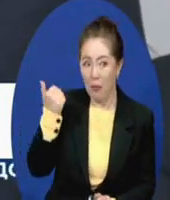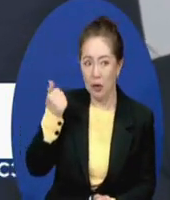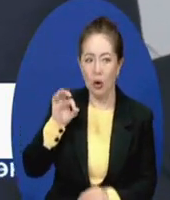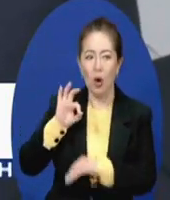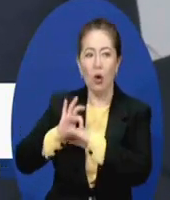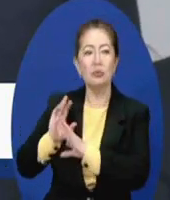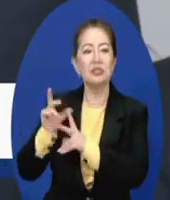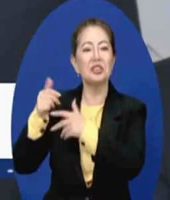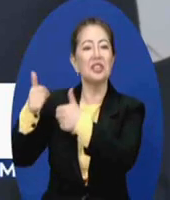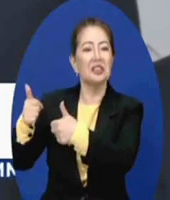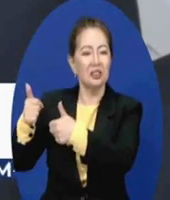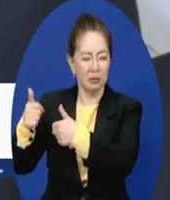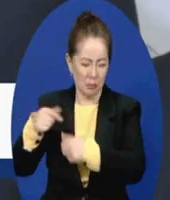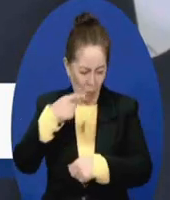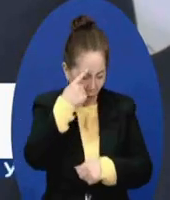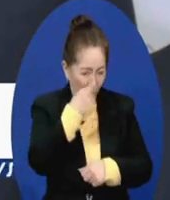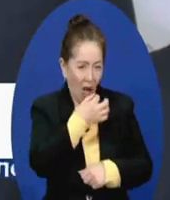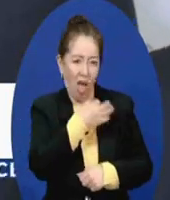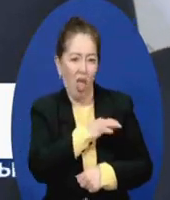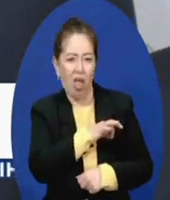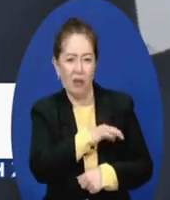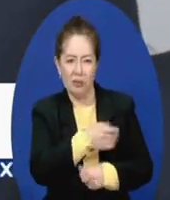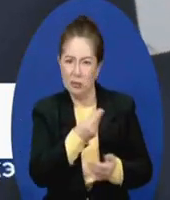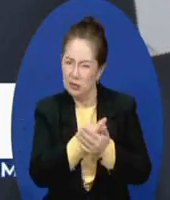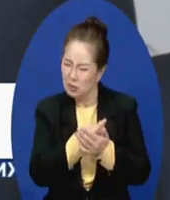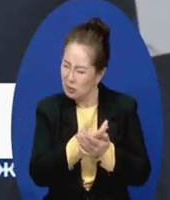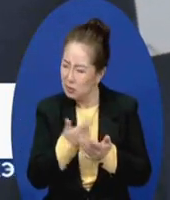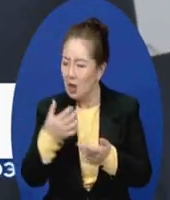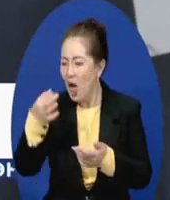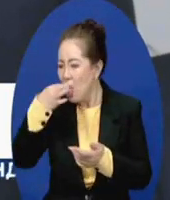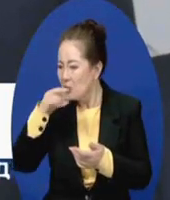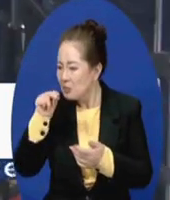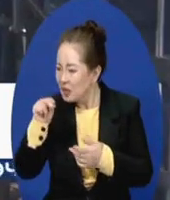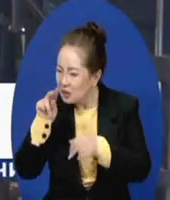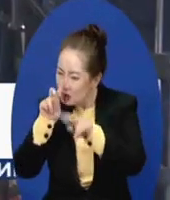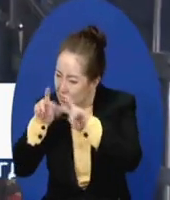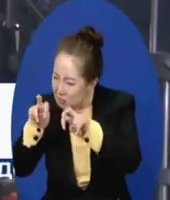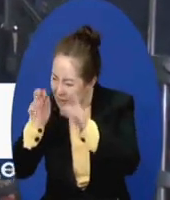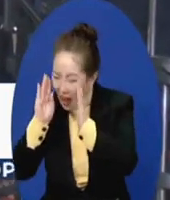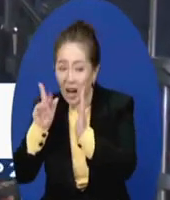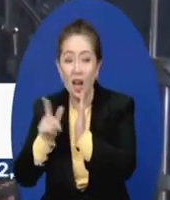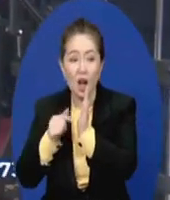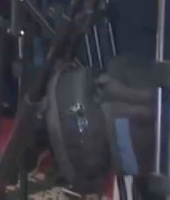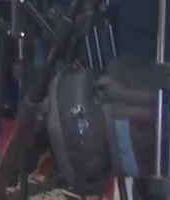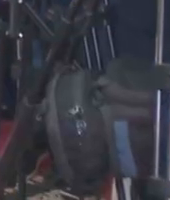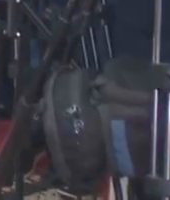ядгчдэг тийм асуудлууд байгаа. Тэр эмийн шанарын асуудал дээр онцгой анхаарах шаардлагатай байгаа маа.